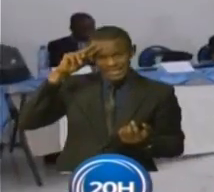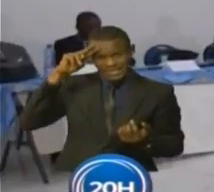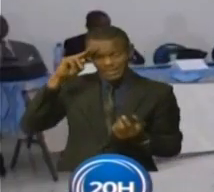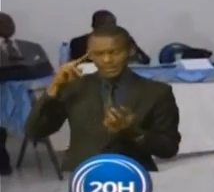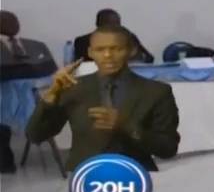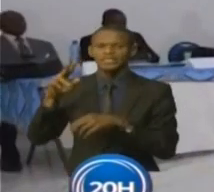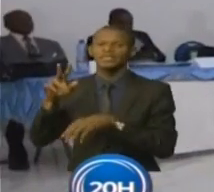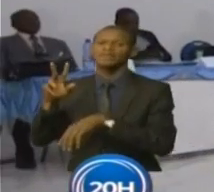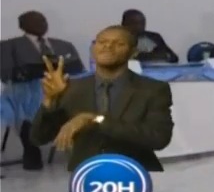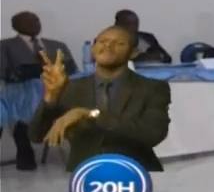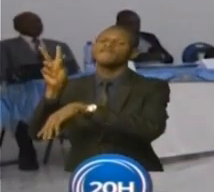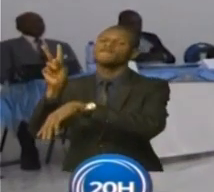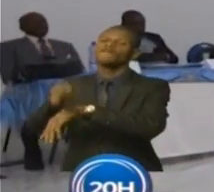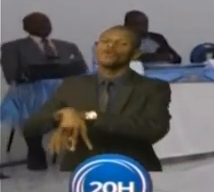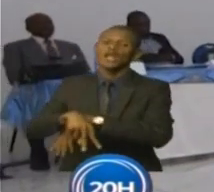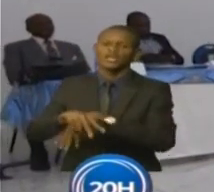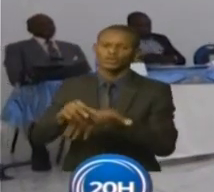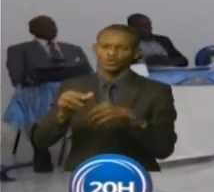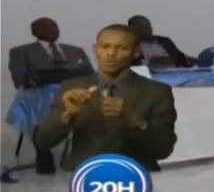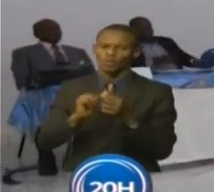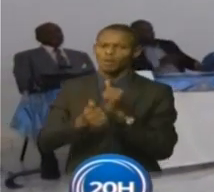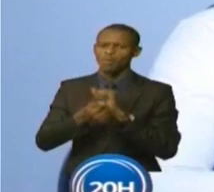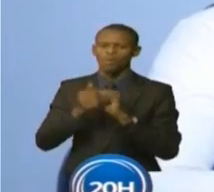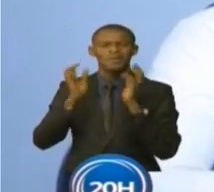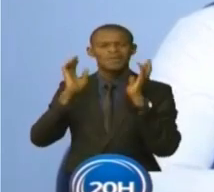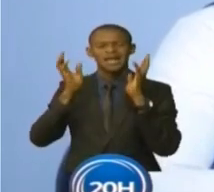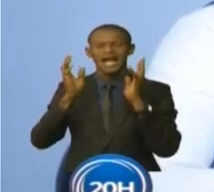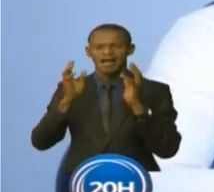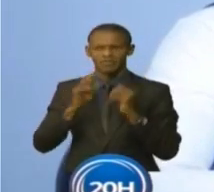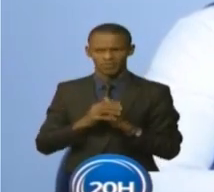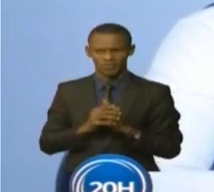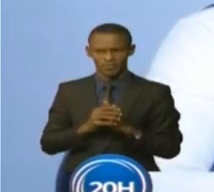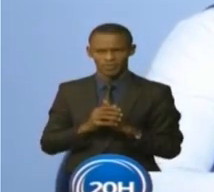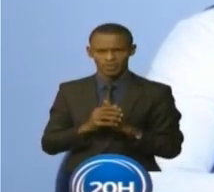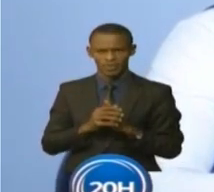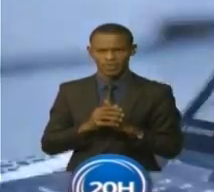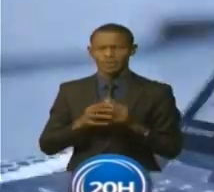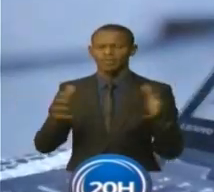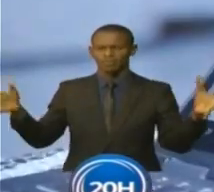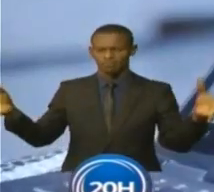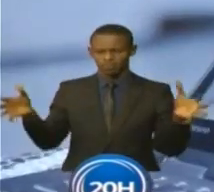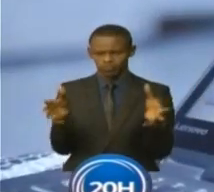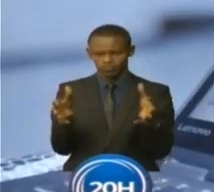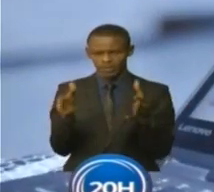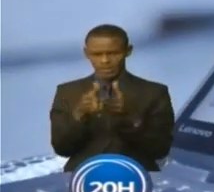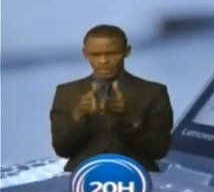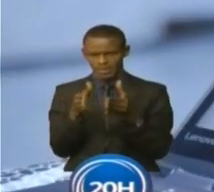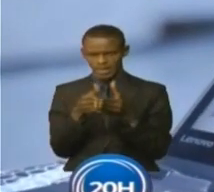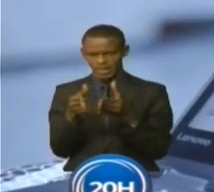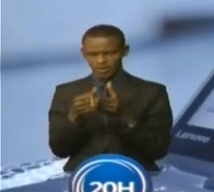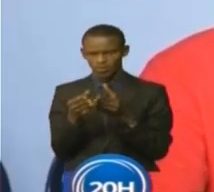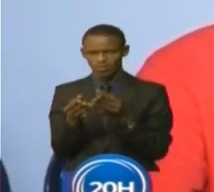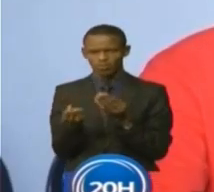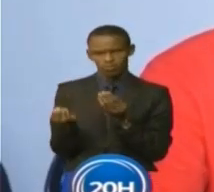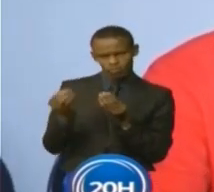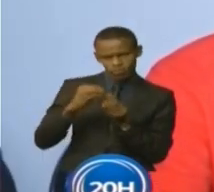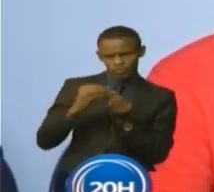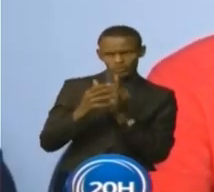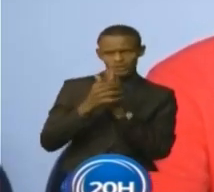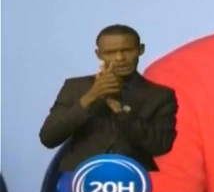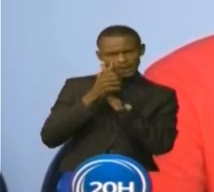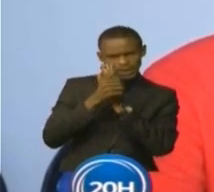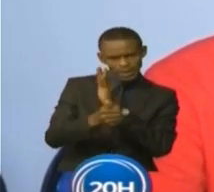établissement public sont en séminaire retraite pour le développement de compétences transversales sur les modalités pratiques de